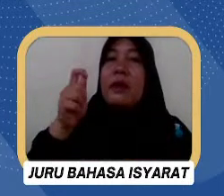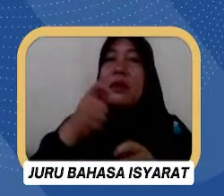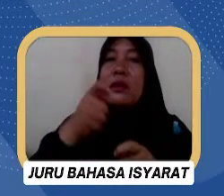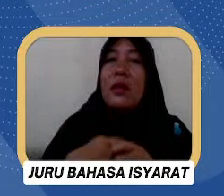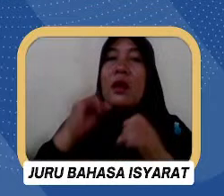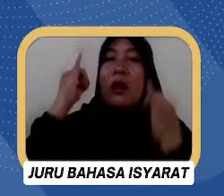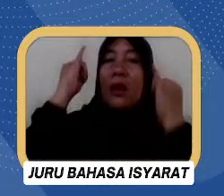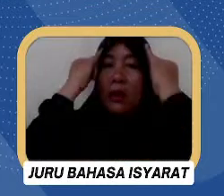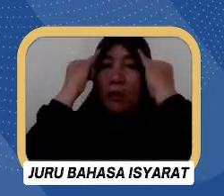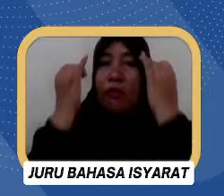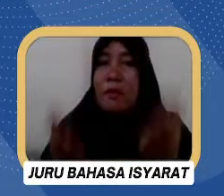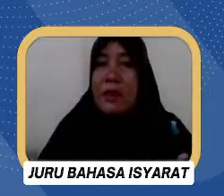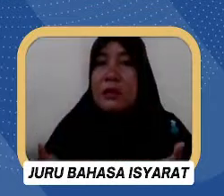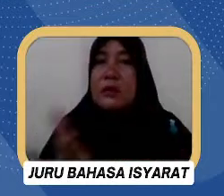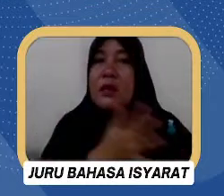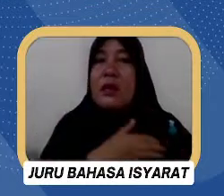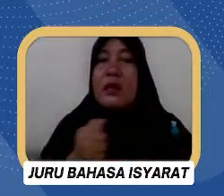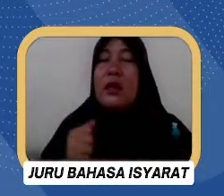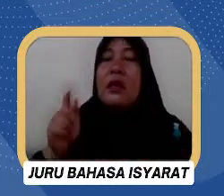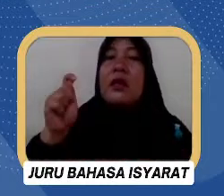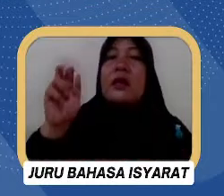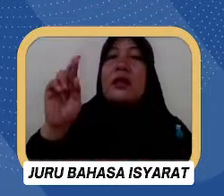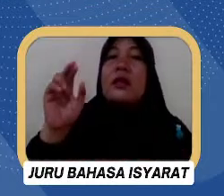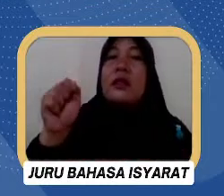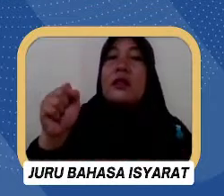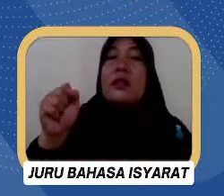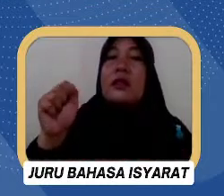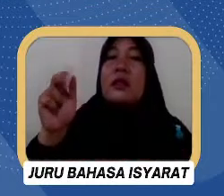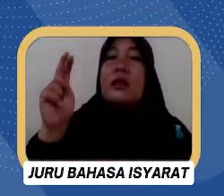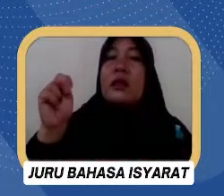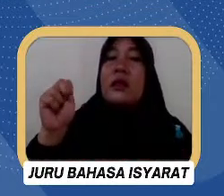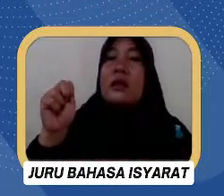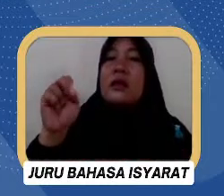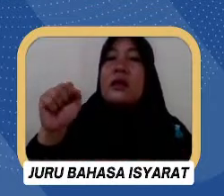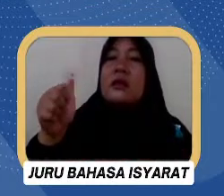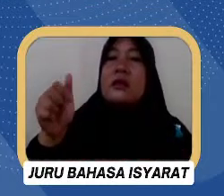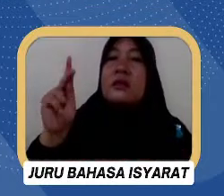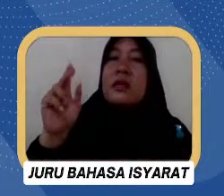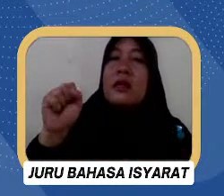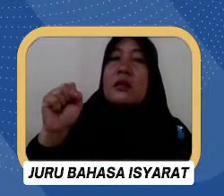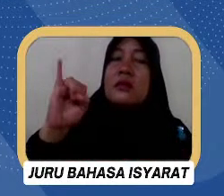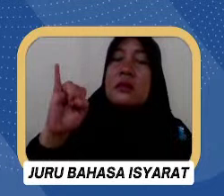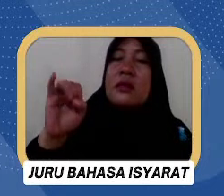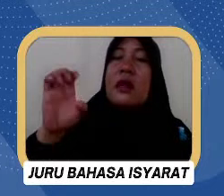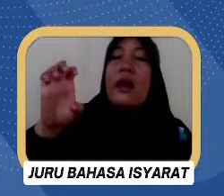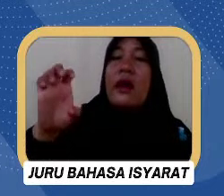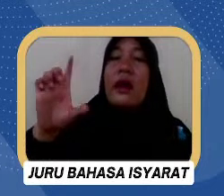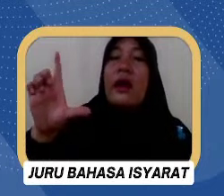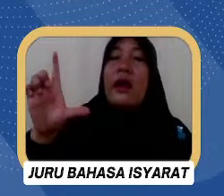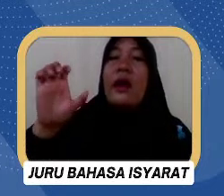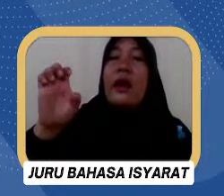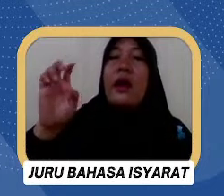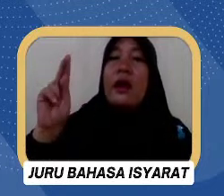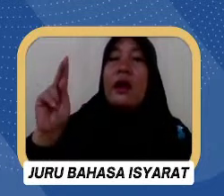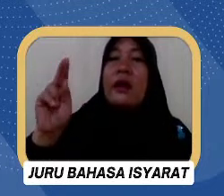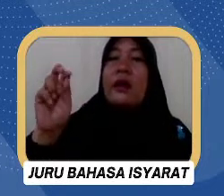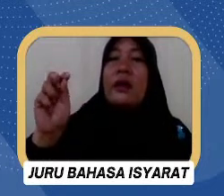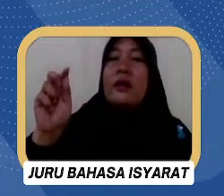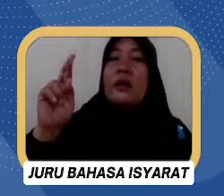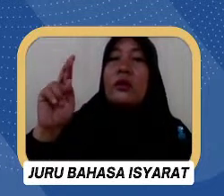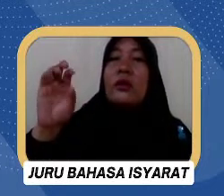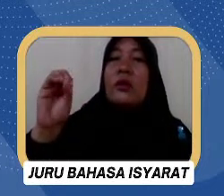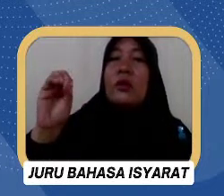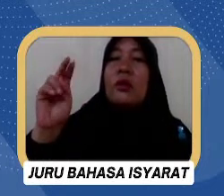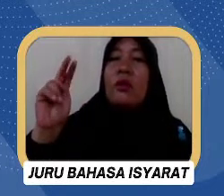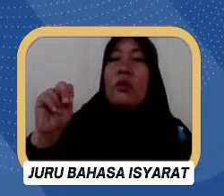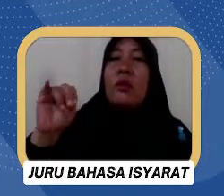Jelas di situ sudah bahwa undang-undang ini berkaitan dengan ITE yang berpotensi hukuman berupa hukuman